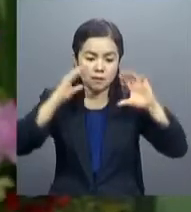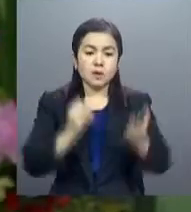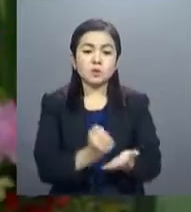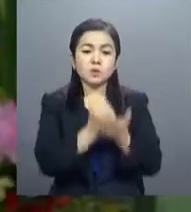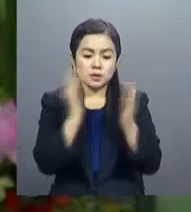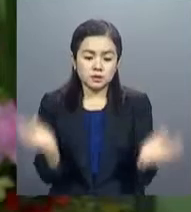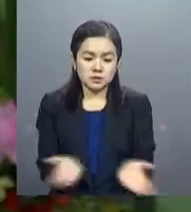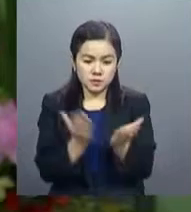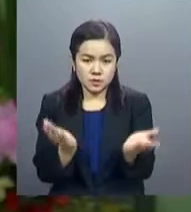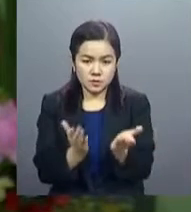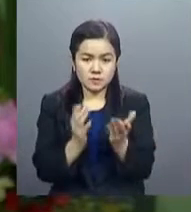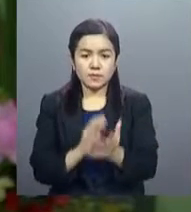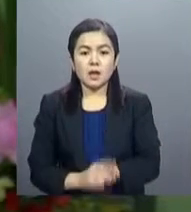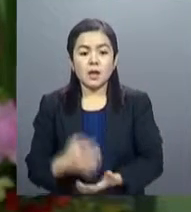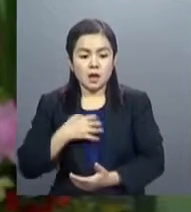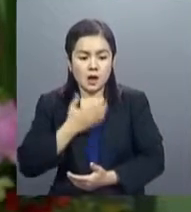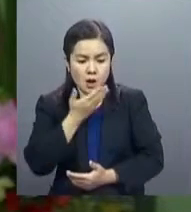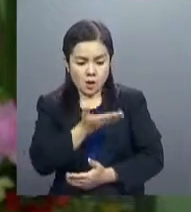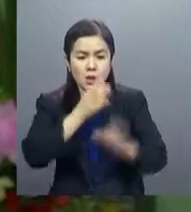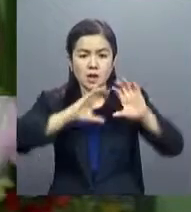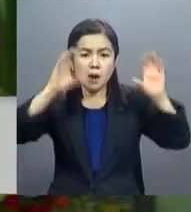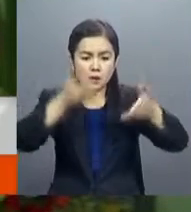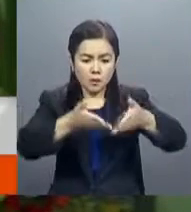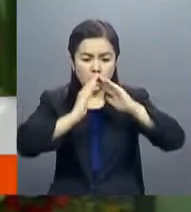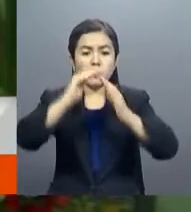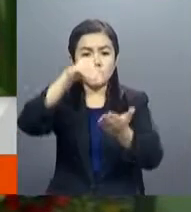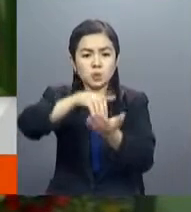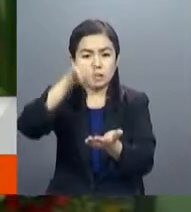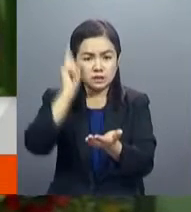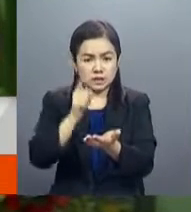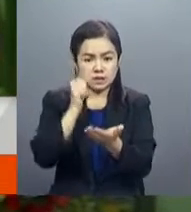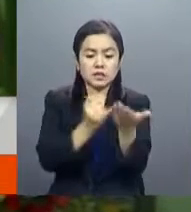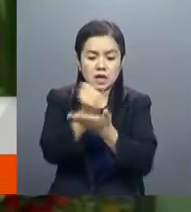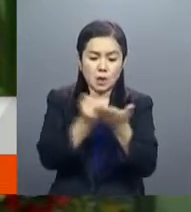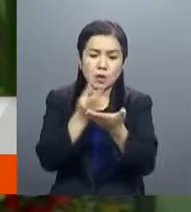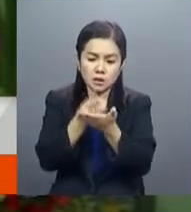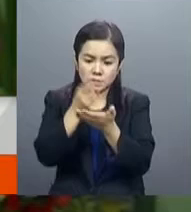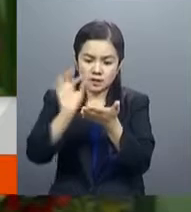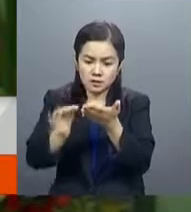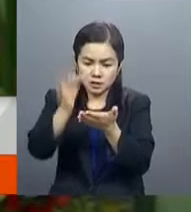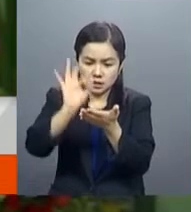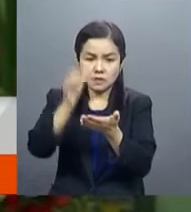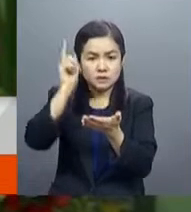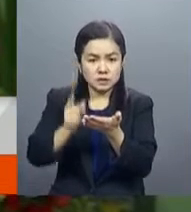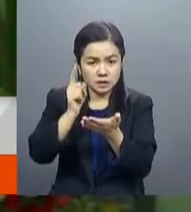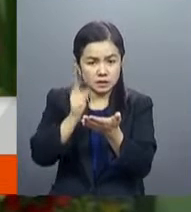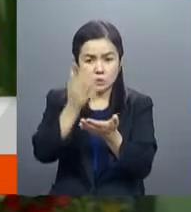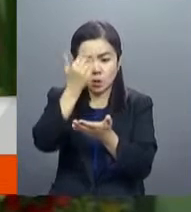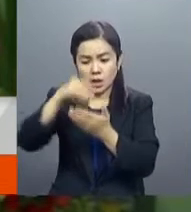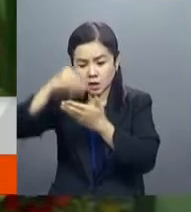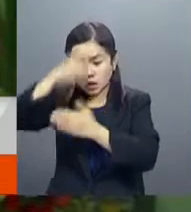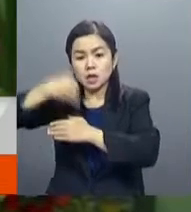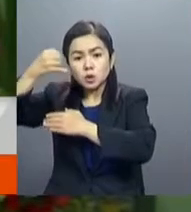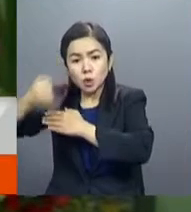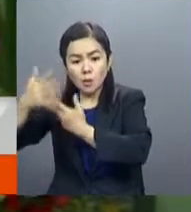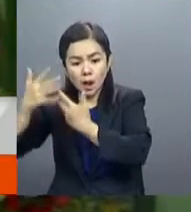าครัฐผมว่าอยากให้ทำเป็นศูนย์กลางจริงๆที่ว่าดีไซเนอร์เข้ามาแล้วเขา